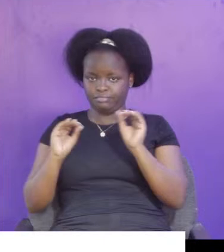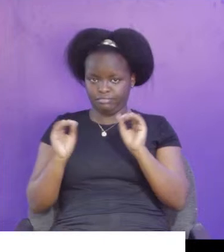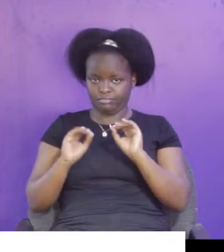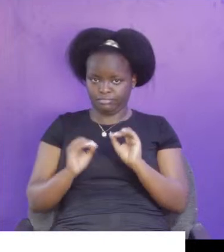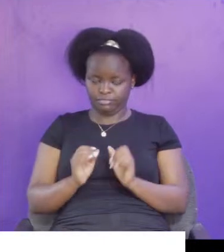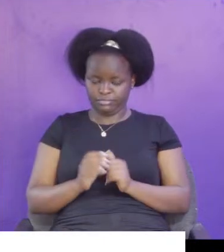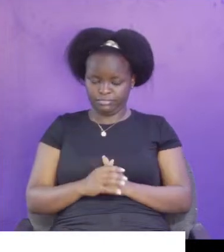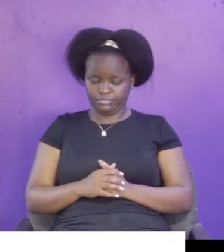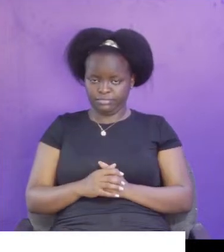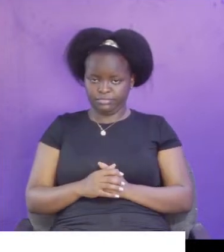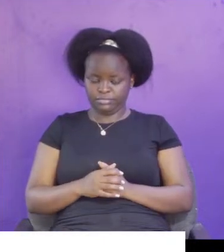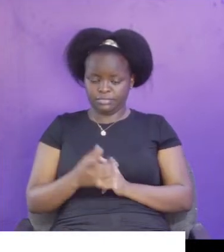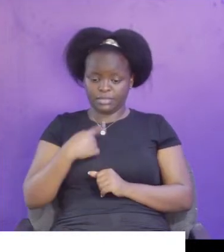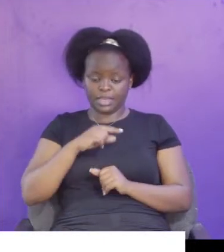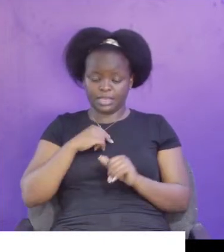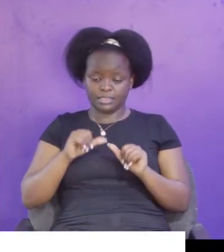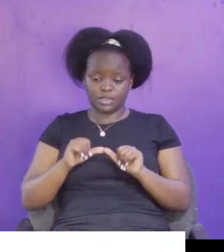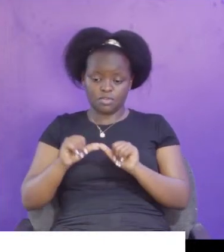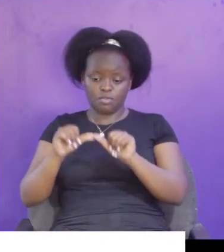Tutasonga mbele